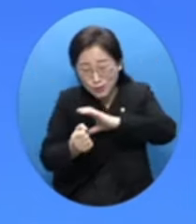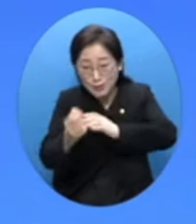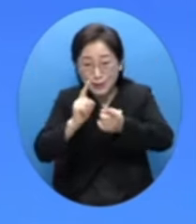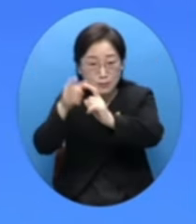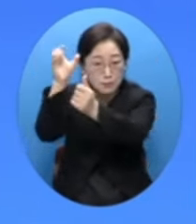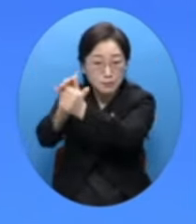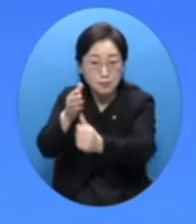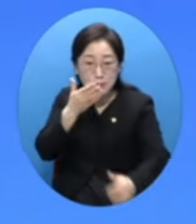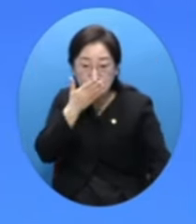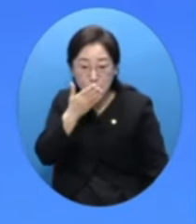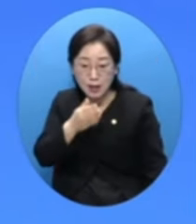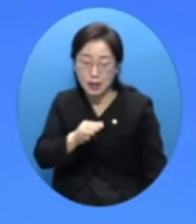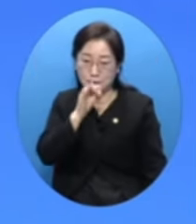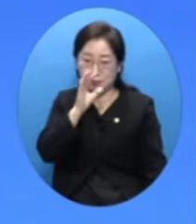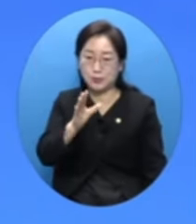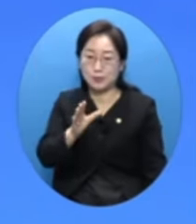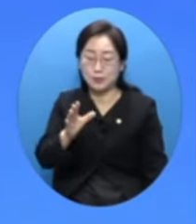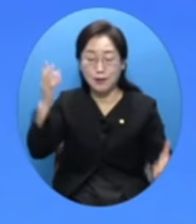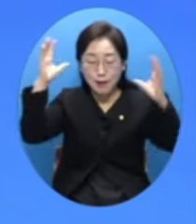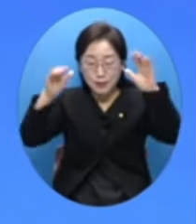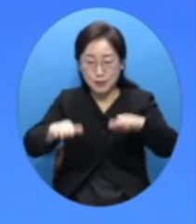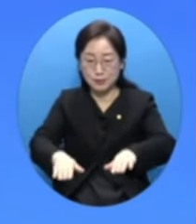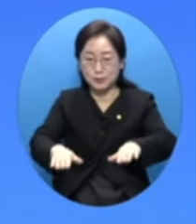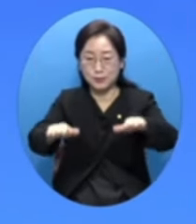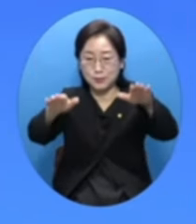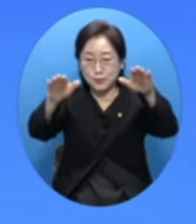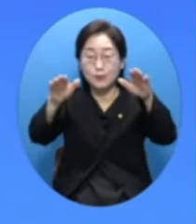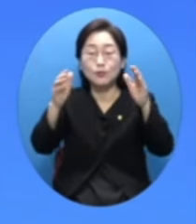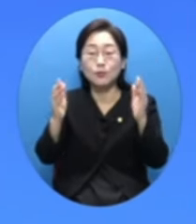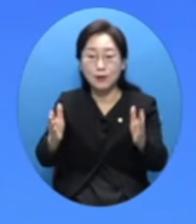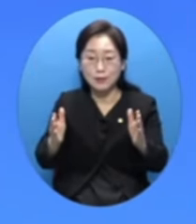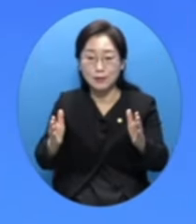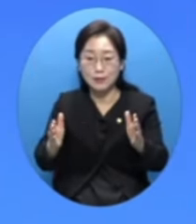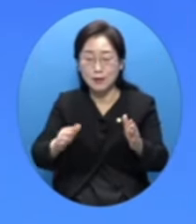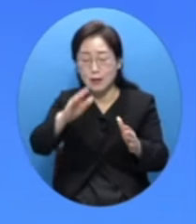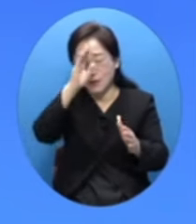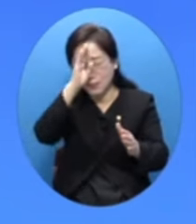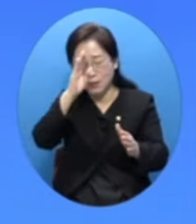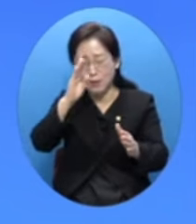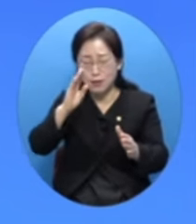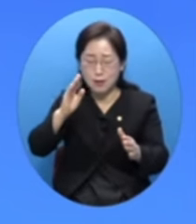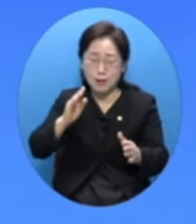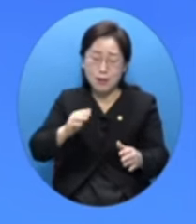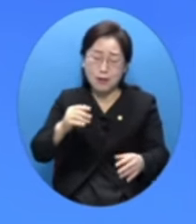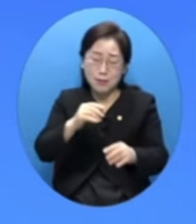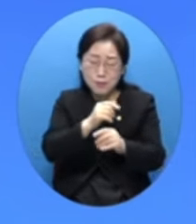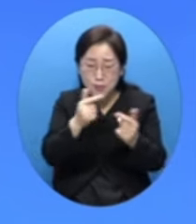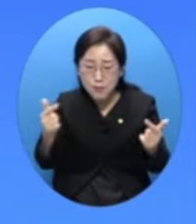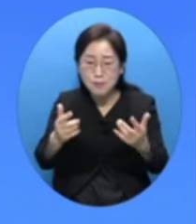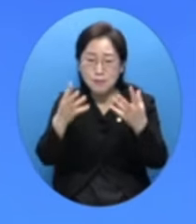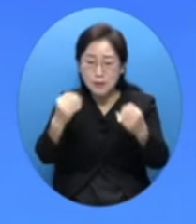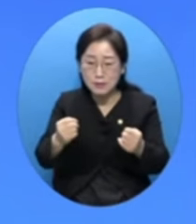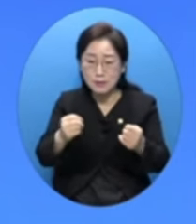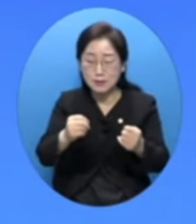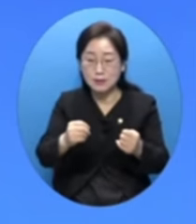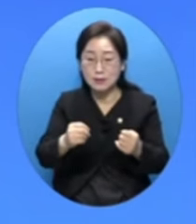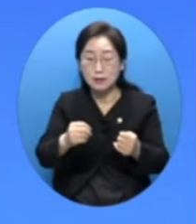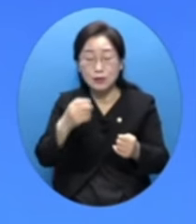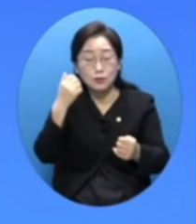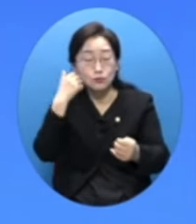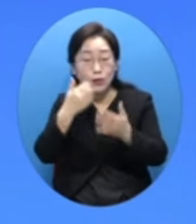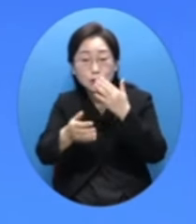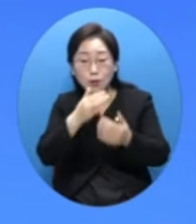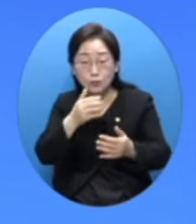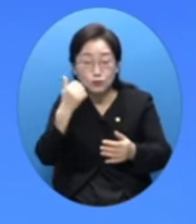수가 없습니다 아이가 잘하면서 병치 하는데 그 병치하는 것을 다른 아이가 되신 알아줄